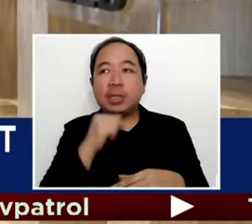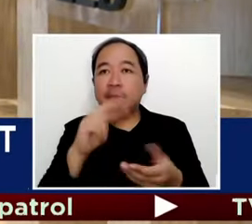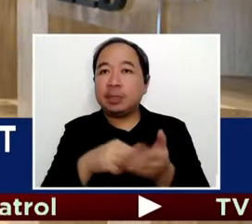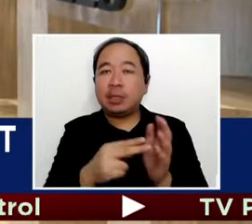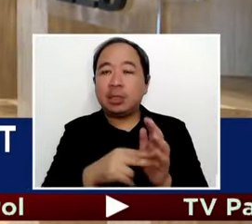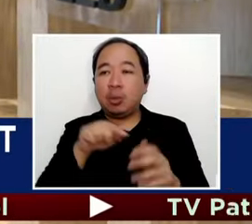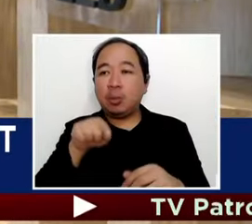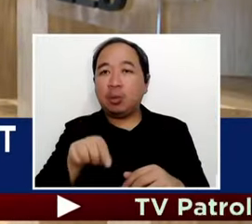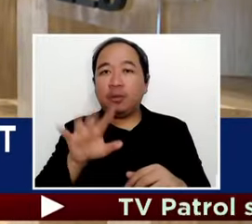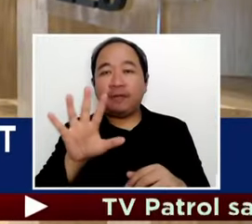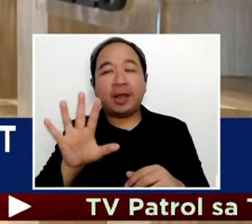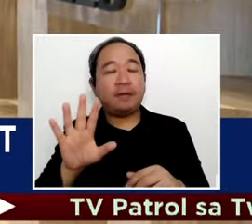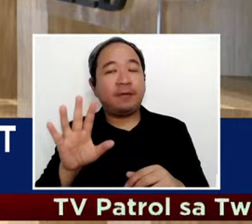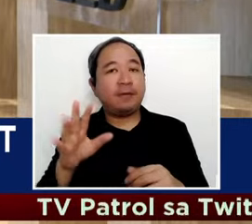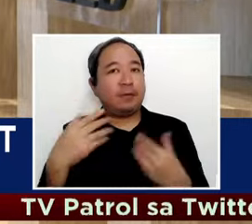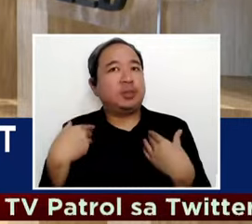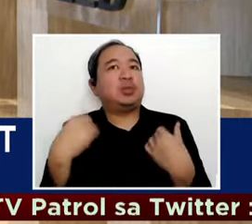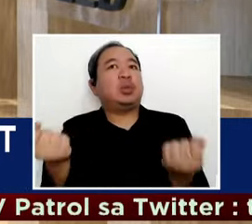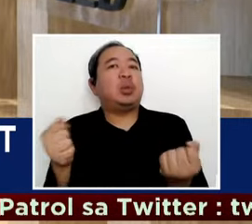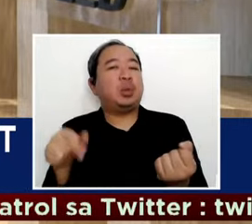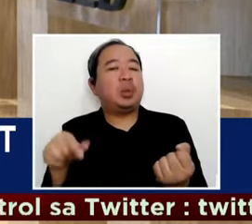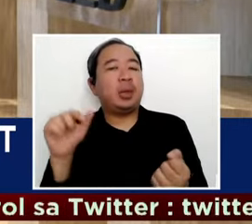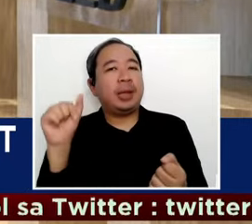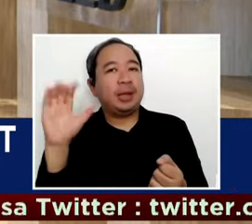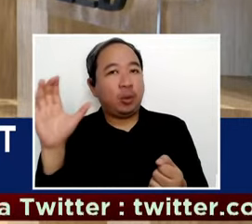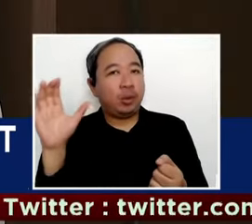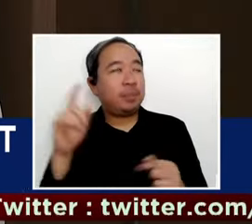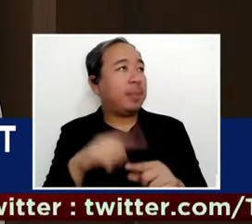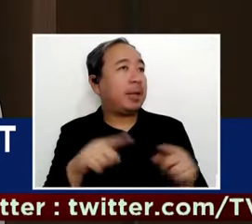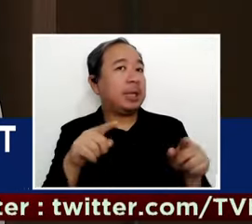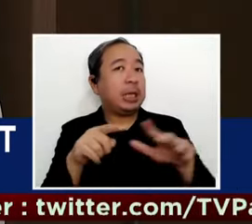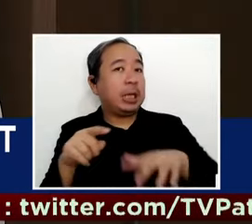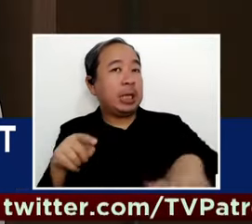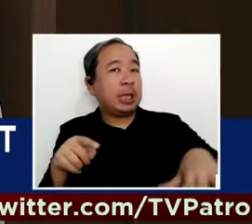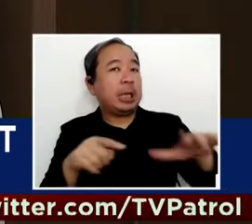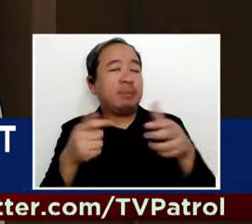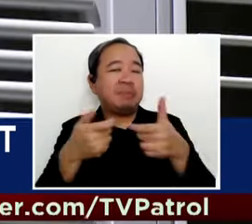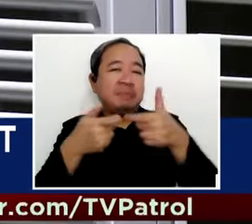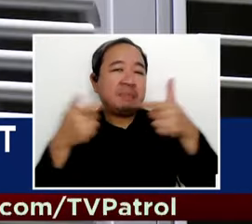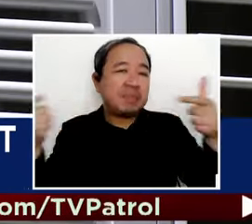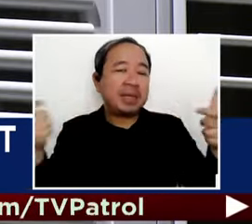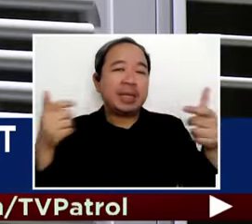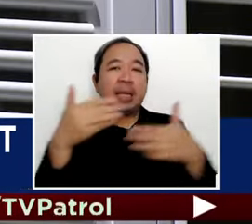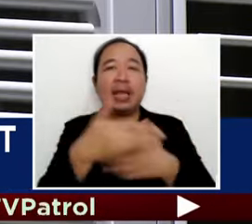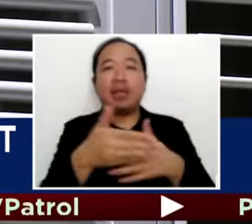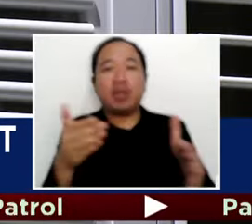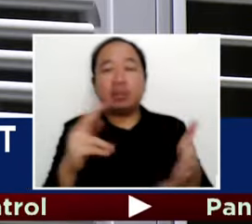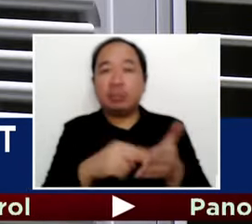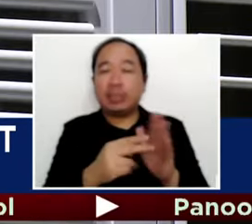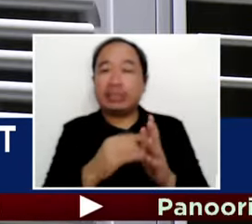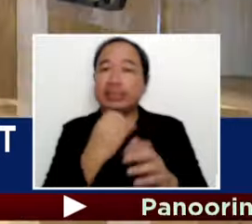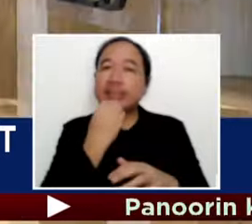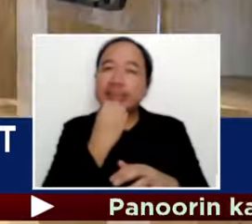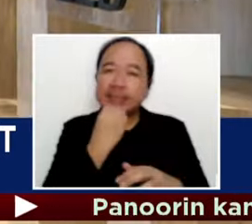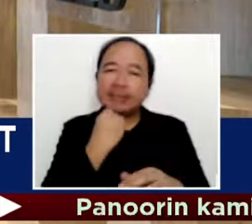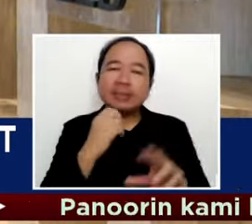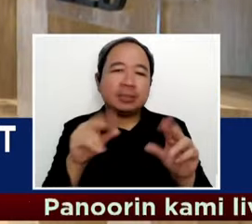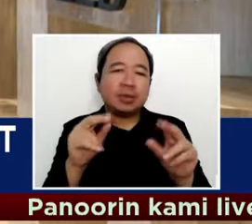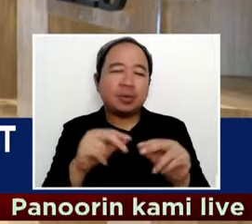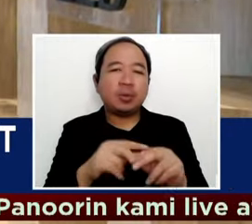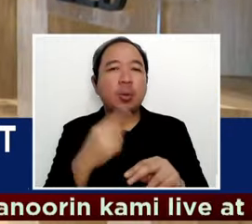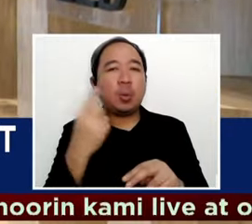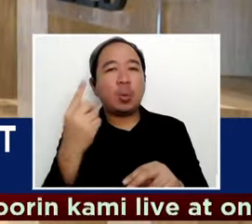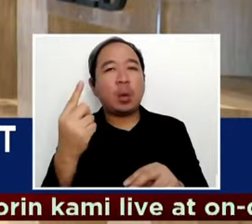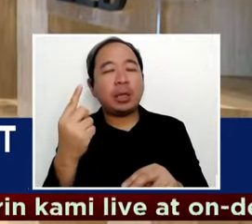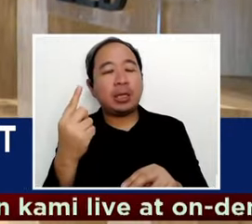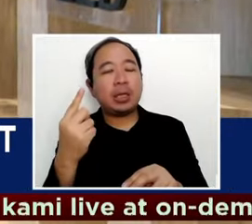horsepower ang binili nating aircon, tapos malaki yung ating pinapalamig na area, ay nakakatipid tayo. Ang 1 horsepower